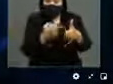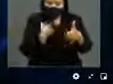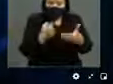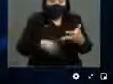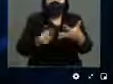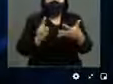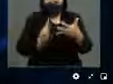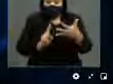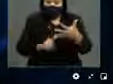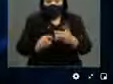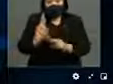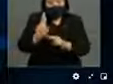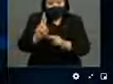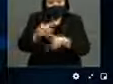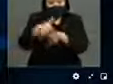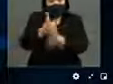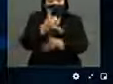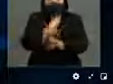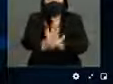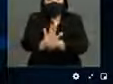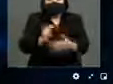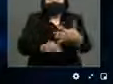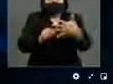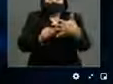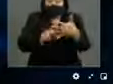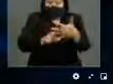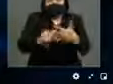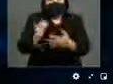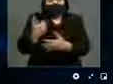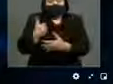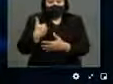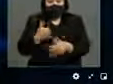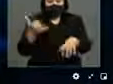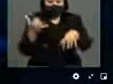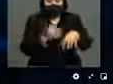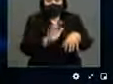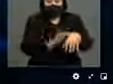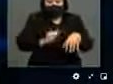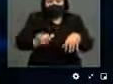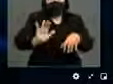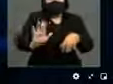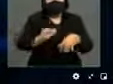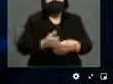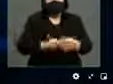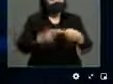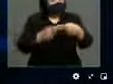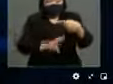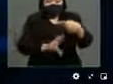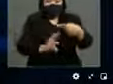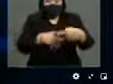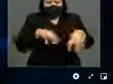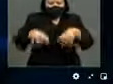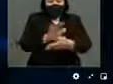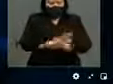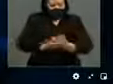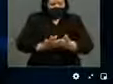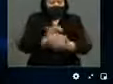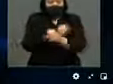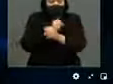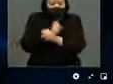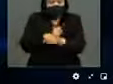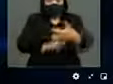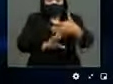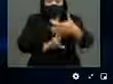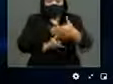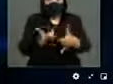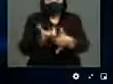4เฝ้าระวังนอกแคมป์5ซีลแคมป์ก่อสร้างแล้ว6คือจัดการสิ่งแวดล้อมในแคมป์รวมถึง7คือการบริหาร